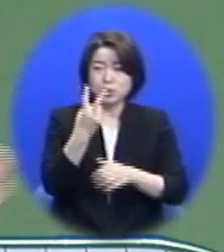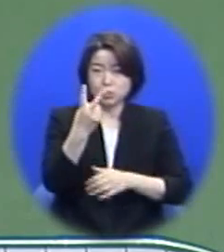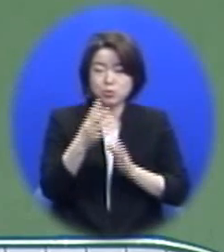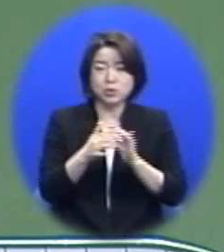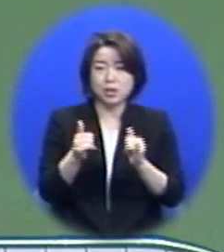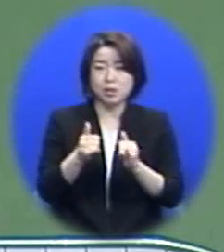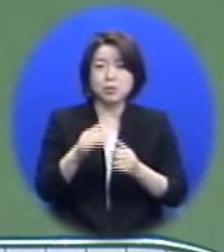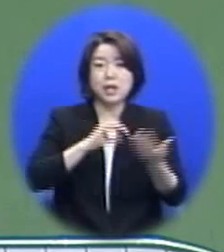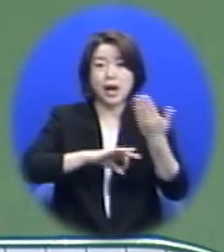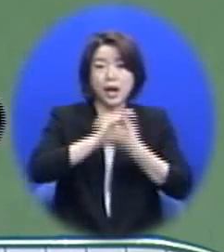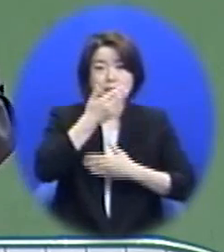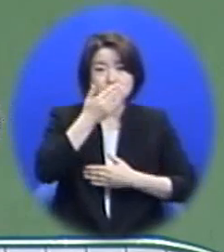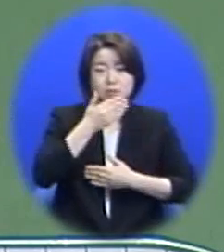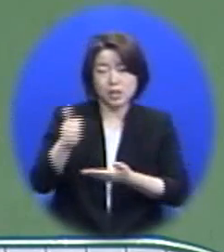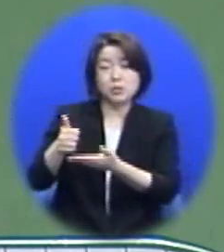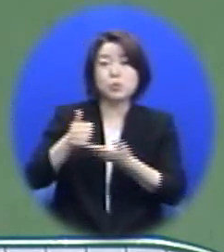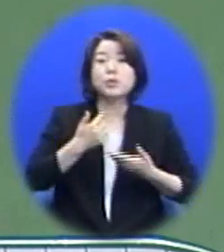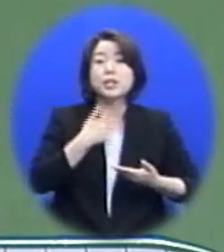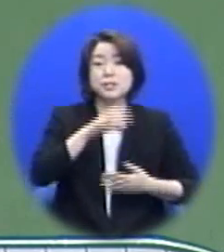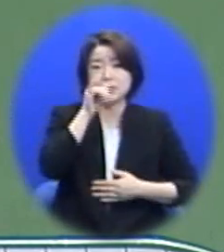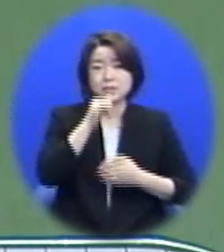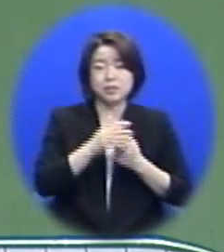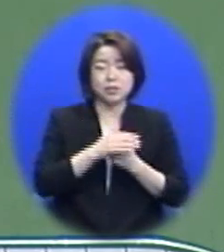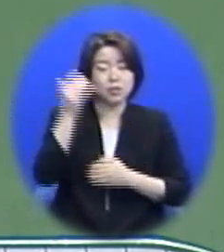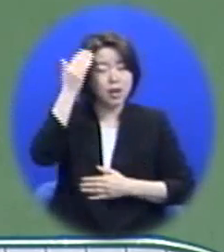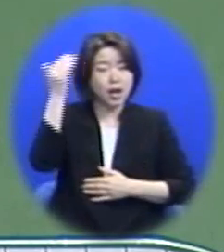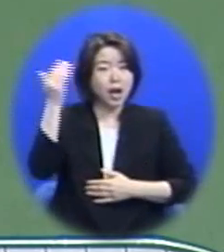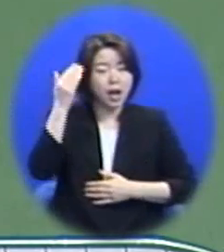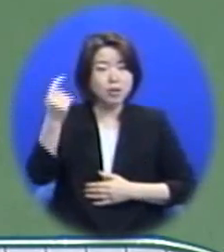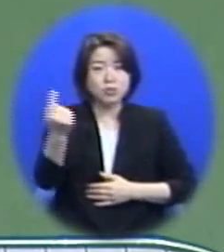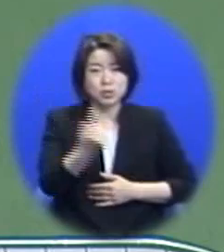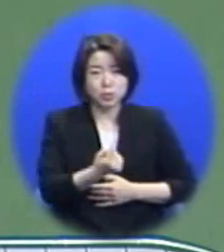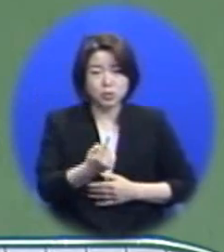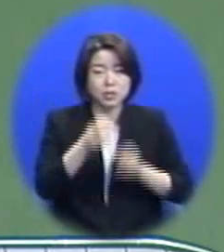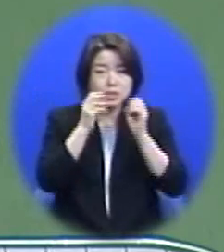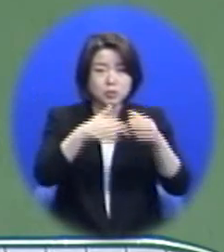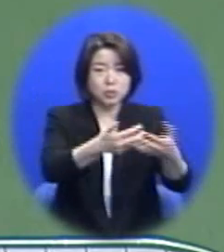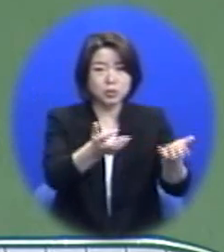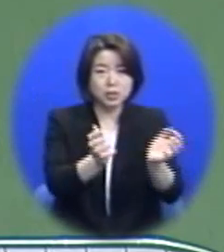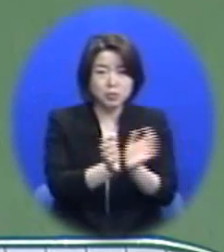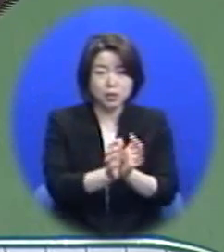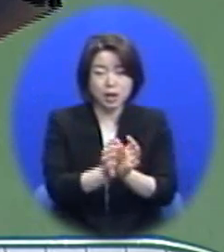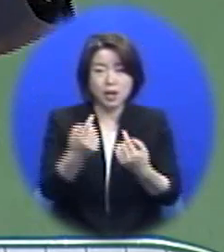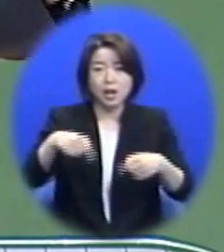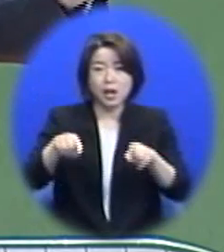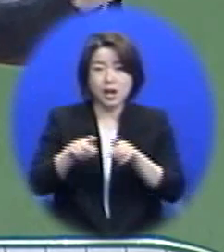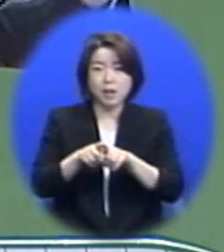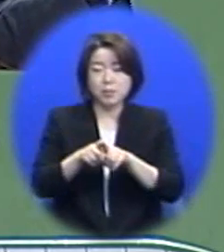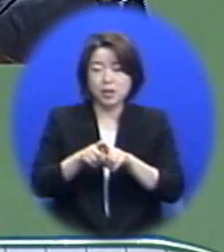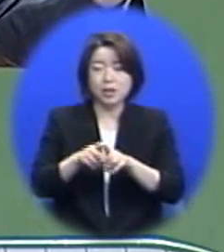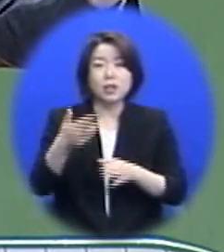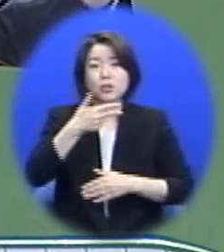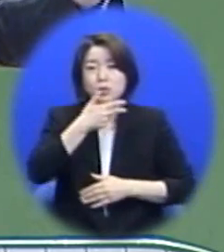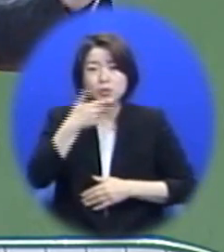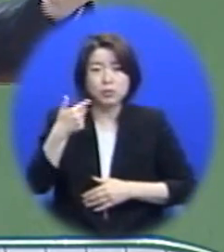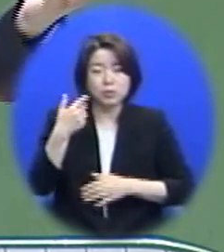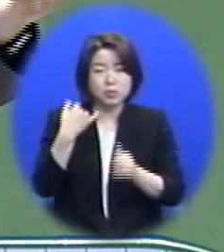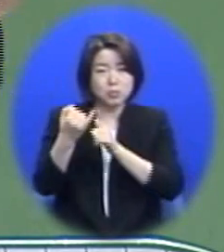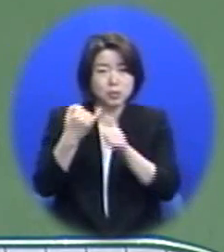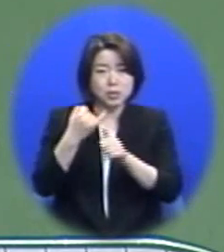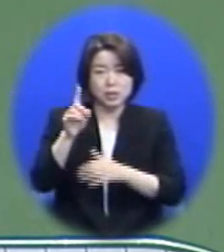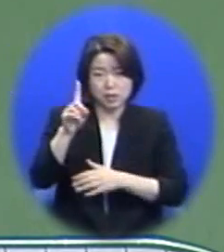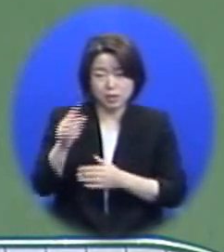이야기를 하셨어 한국에 오신 선교 팀과 함께 식사를 하면서 영국 목사님 내회 한